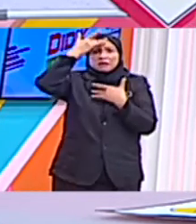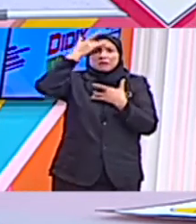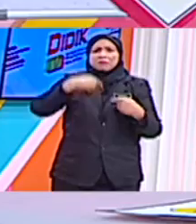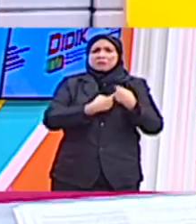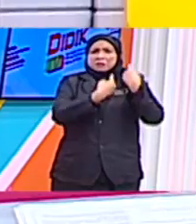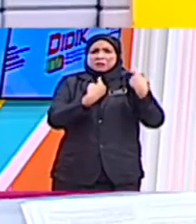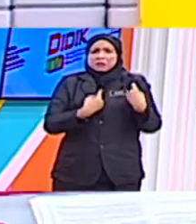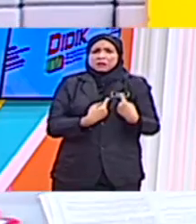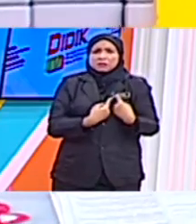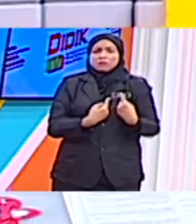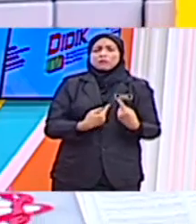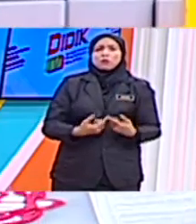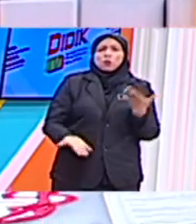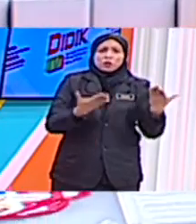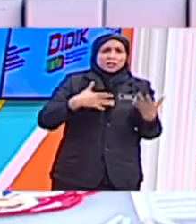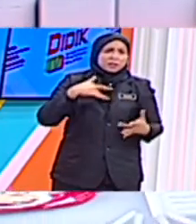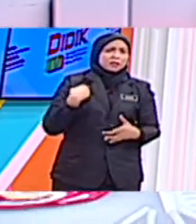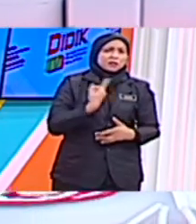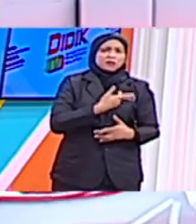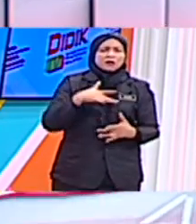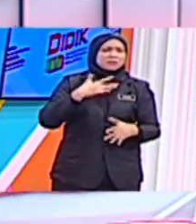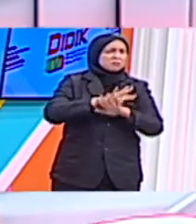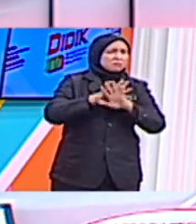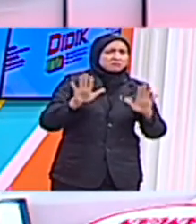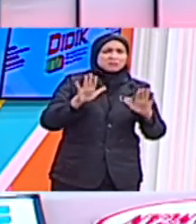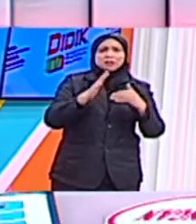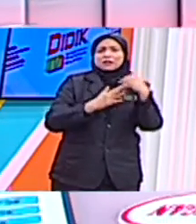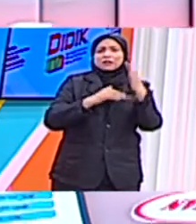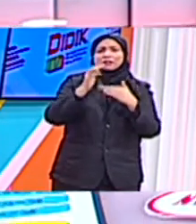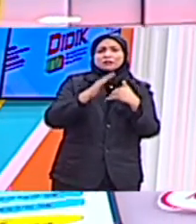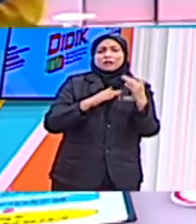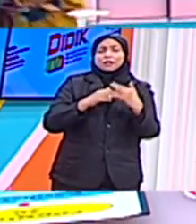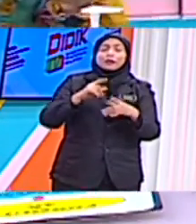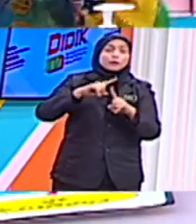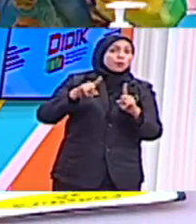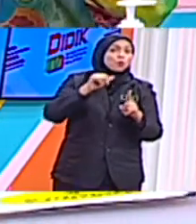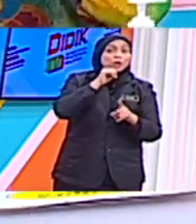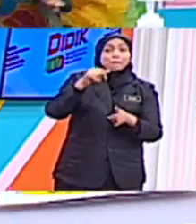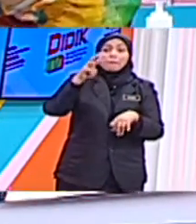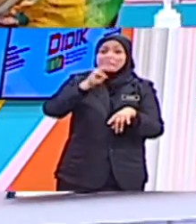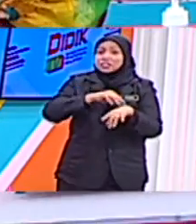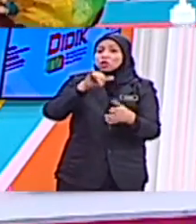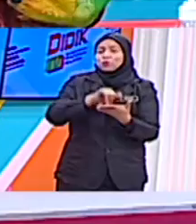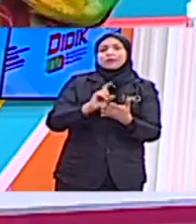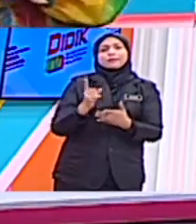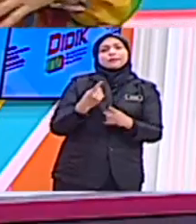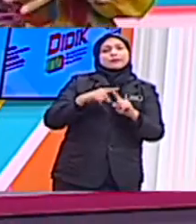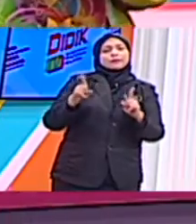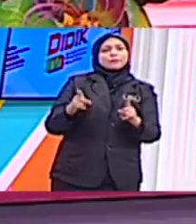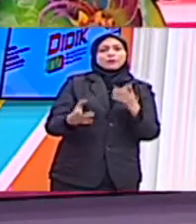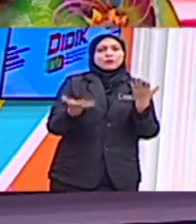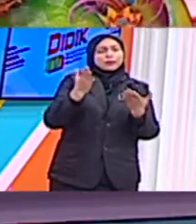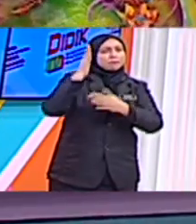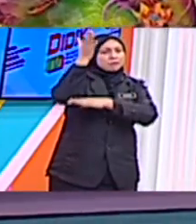macam-macam rasa. Okey, menyebabkan kita rasa tidak selesa bukan tidak selesa pada masa itu saja, malah ia akan berpanjangan. Rasa